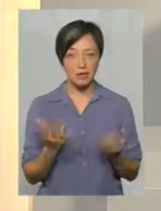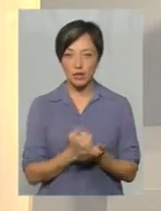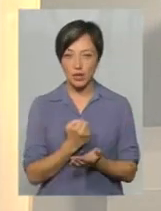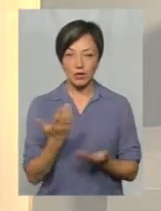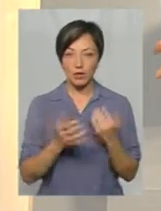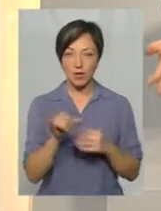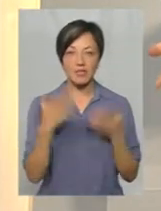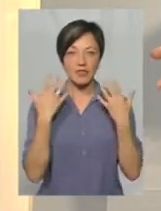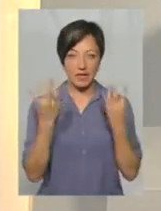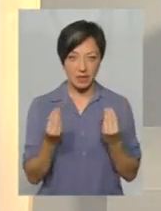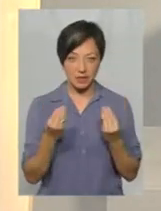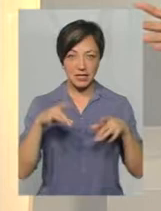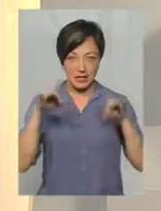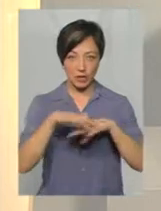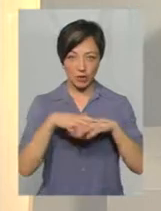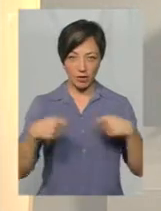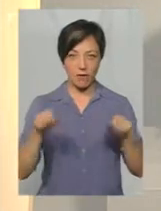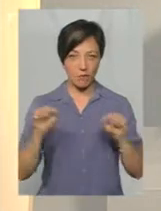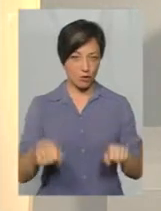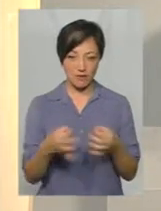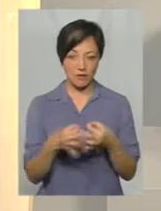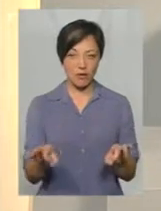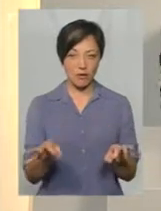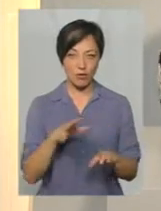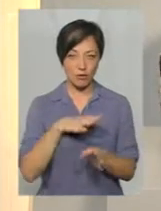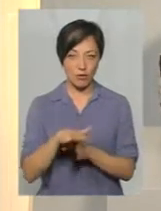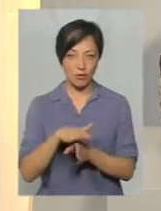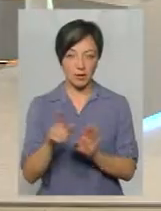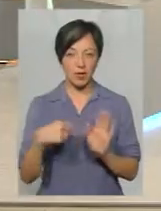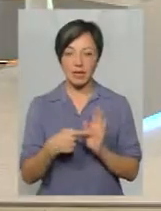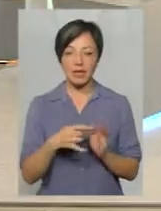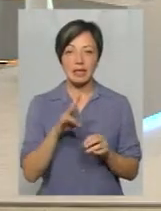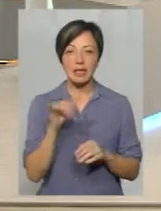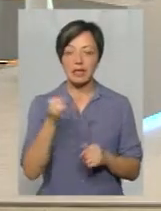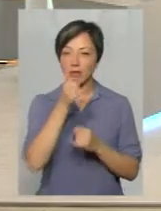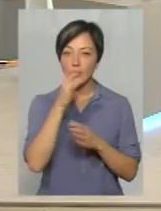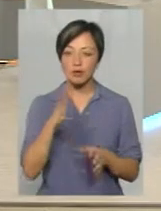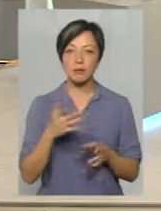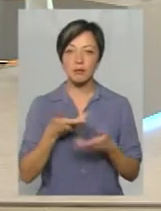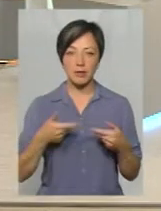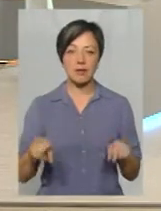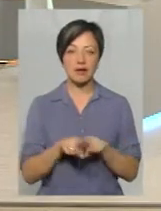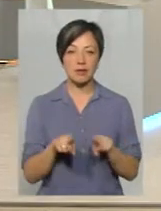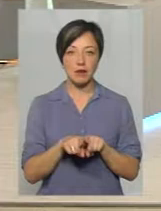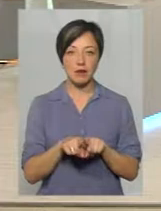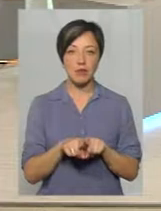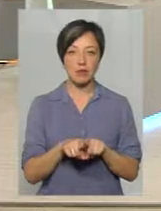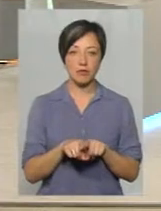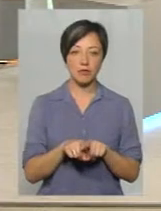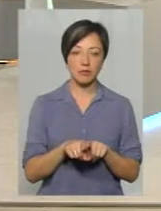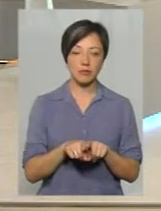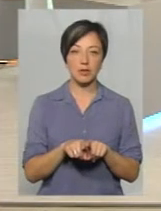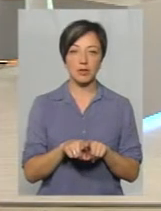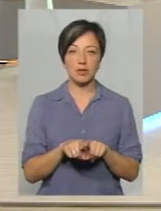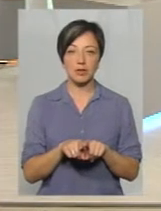виходить, якщо у вас вихідні, то стихійна торгівля може собі вільно відбуватися? Ні, вона не може вільно відбуватися. Ми так само координуємо свої